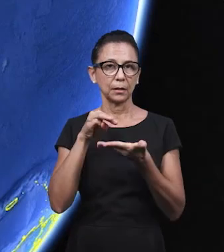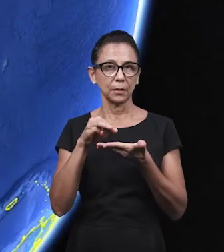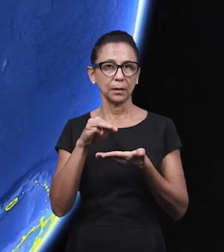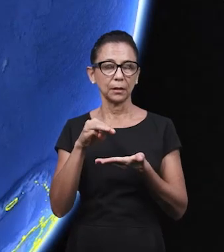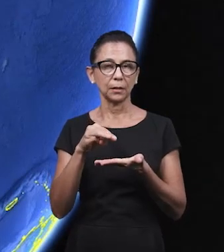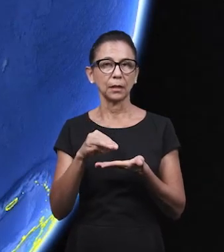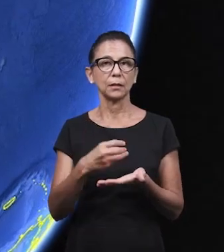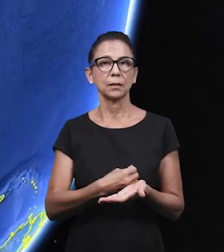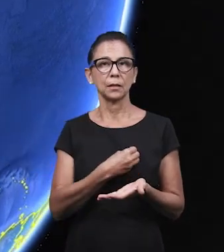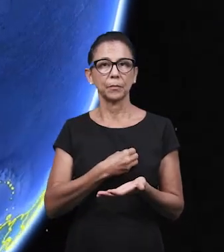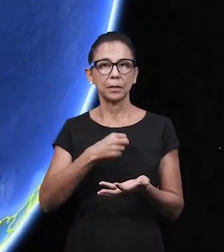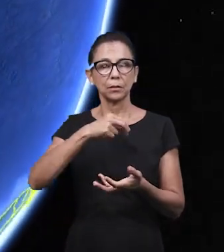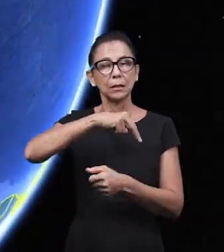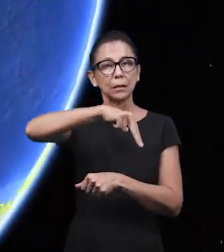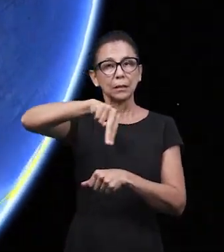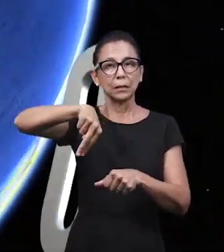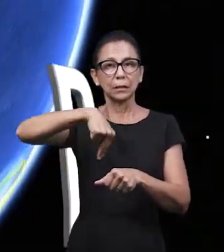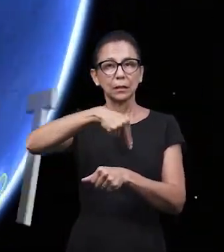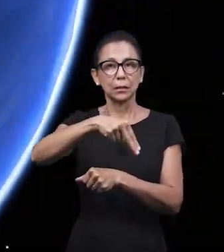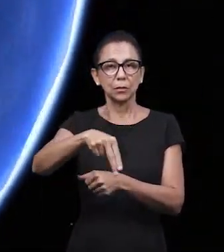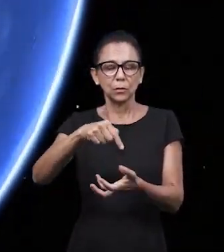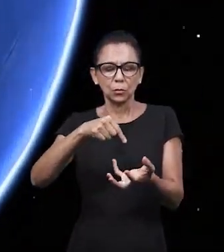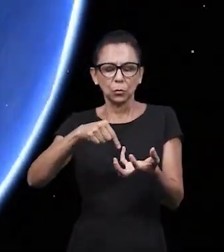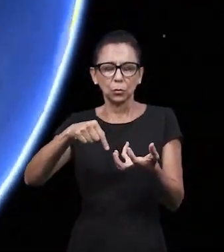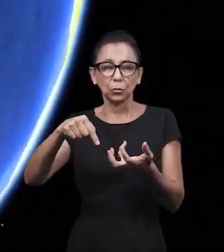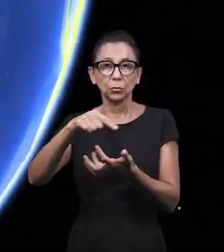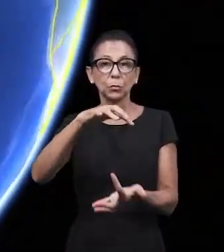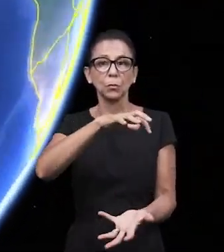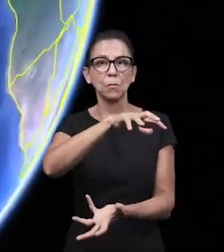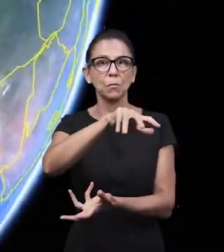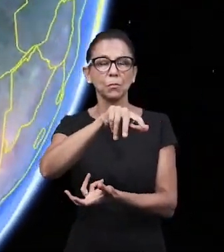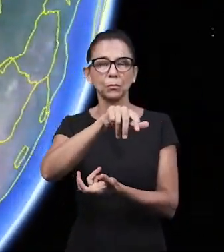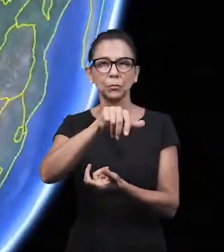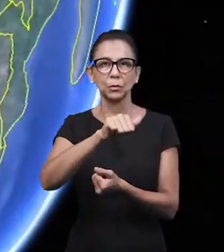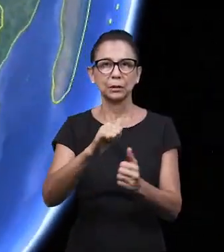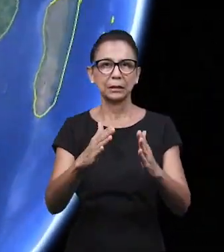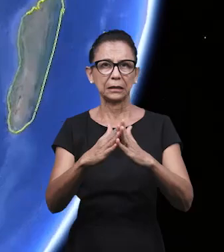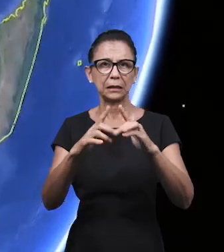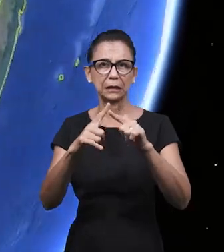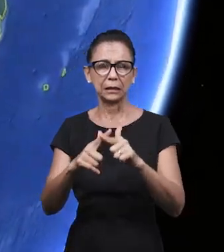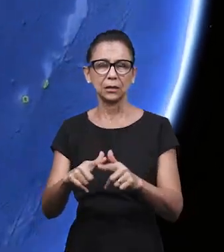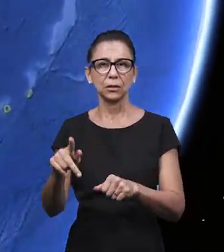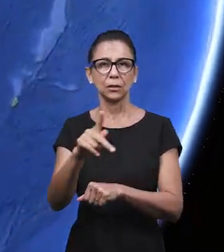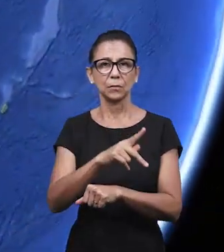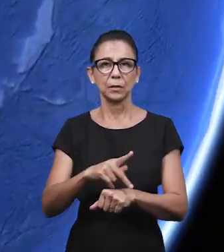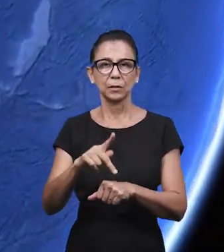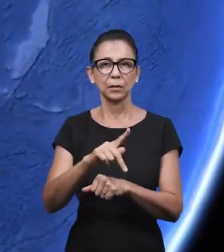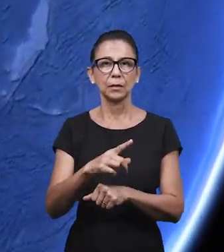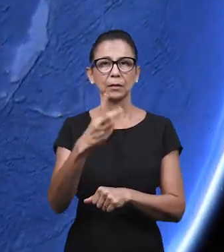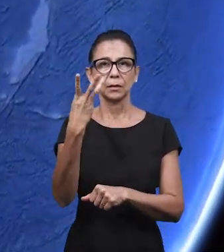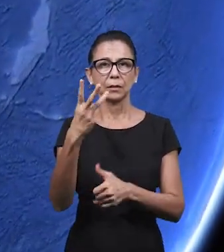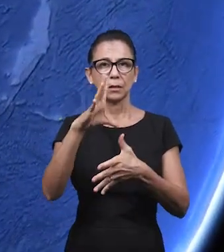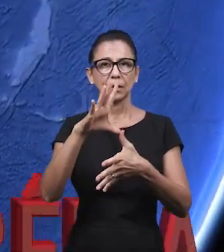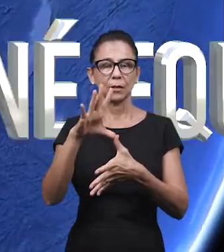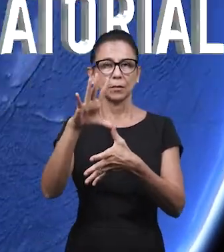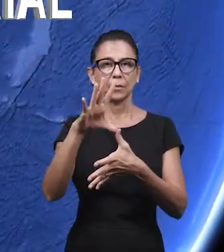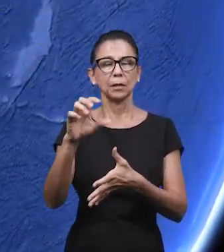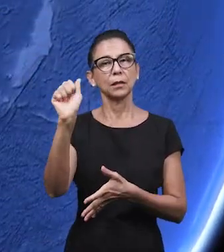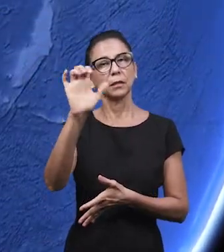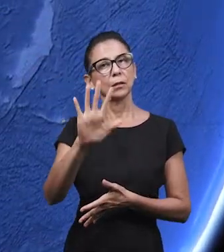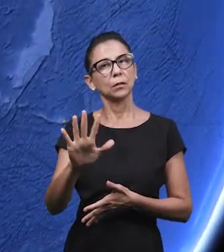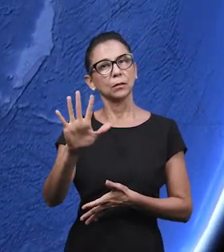chrétienne Maranatha est présente dans des nations de tous les continents de la planète. Des églises des pays dans les trois